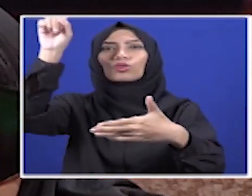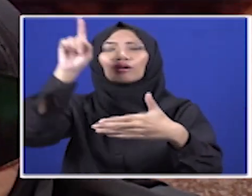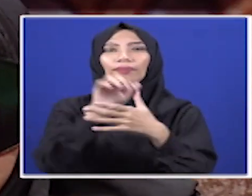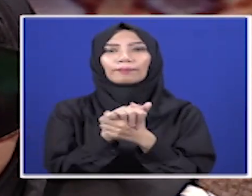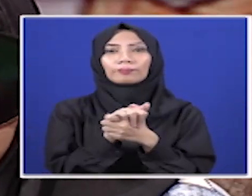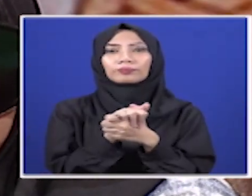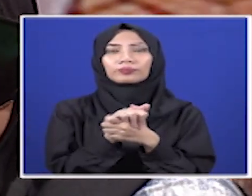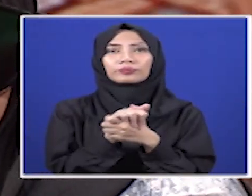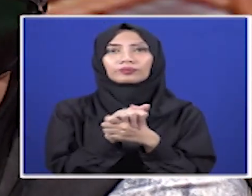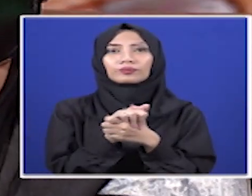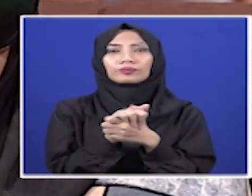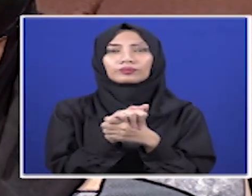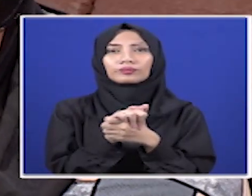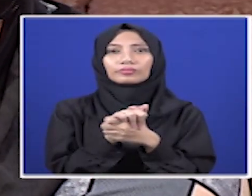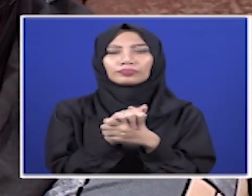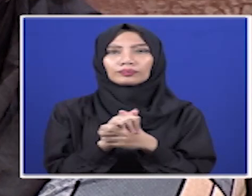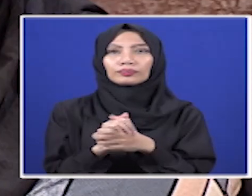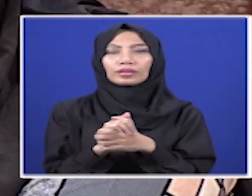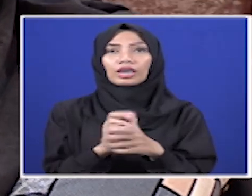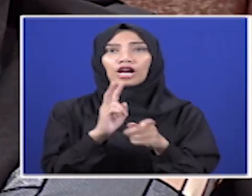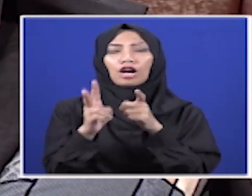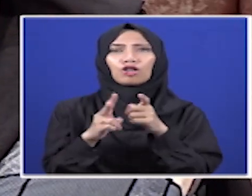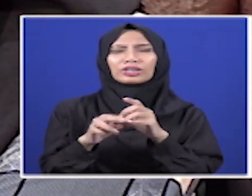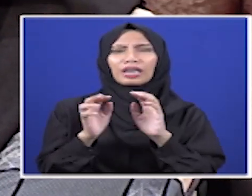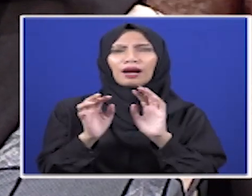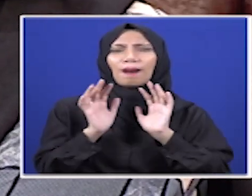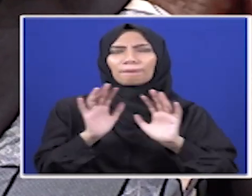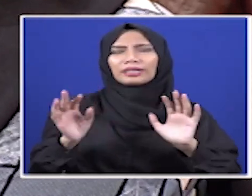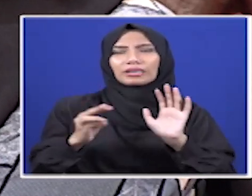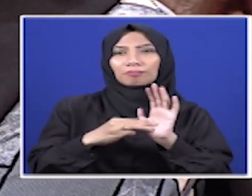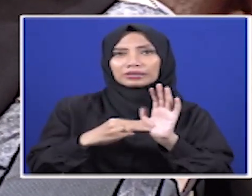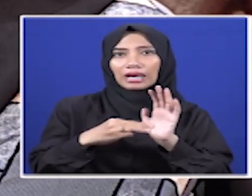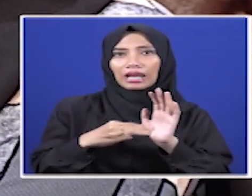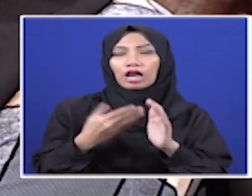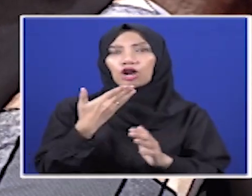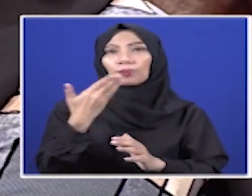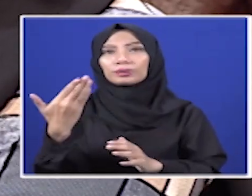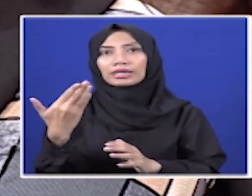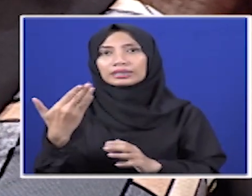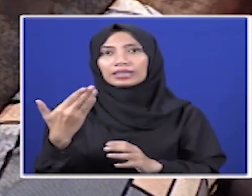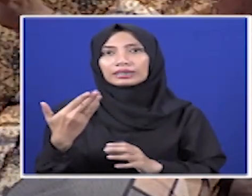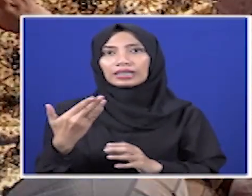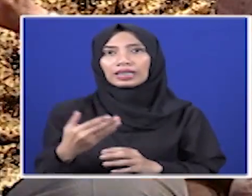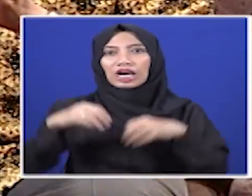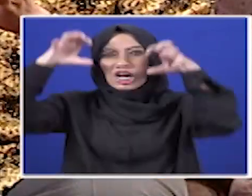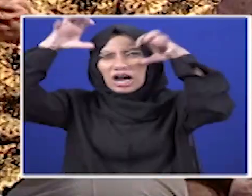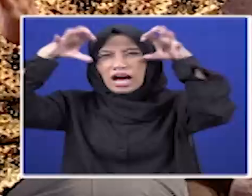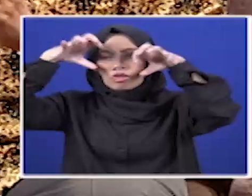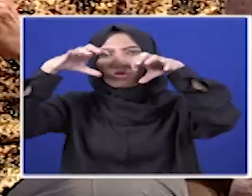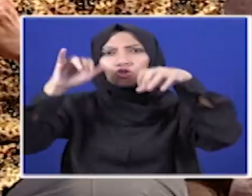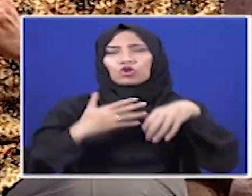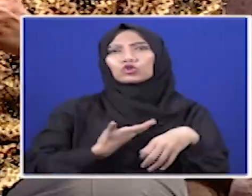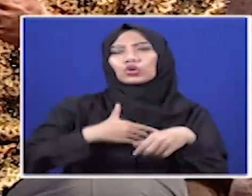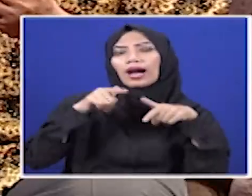udah gelap tuh banyak godaan aneka Jin maka kita meminta yang ketika lobinas ini adalah minta perlindungan dari Golden Sin Golden Sita ogudan